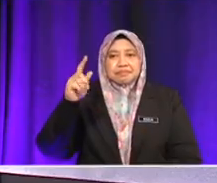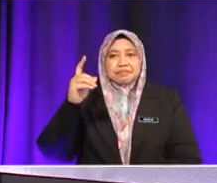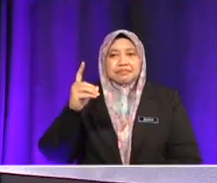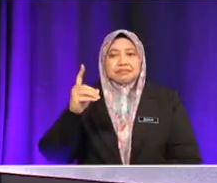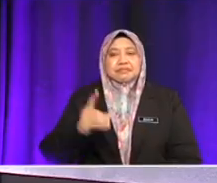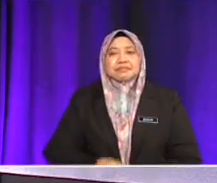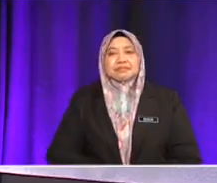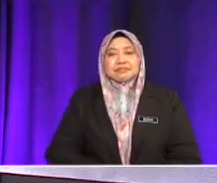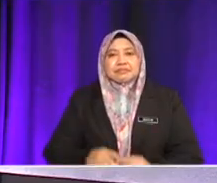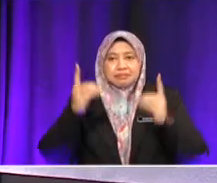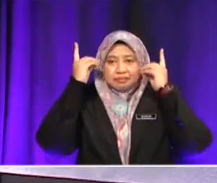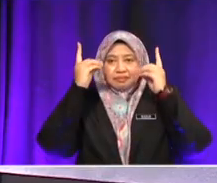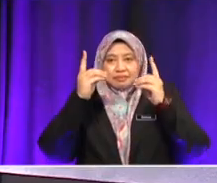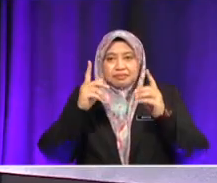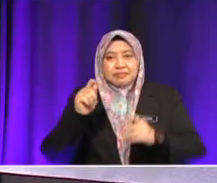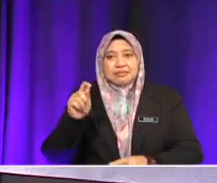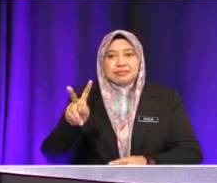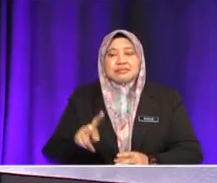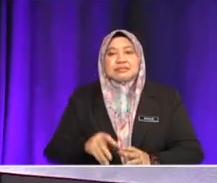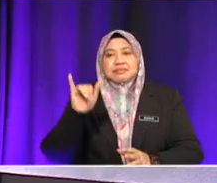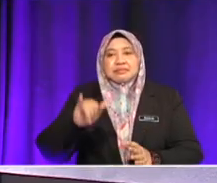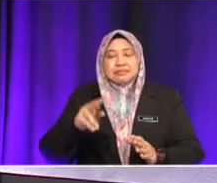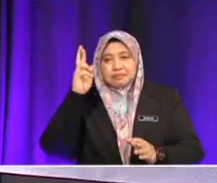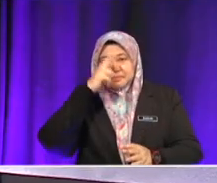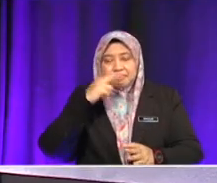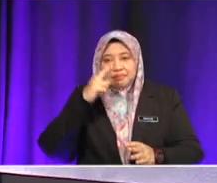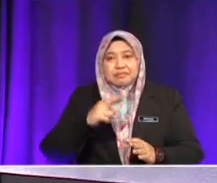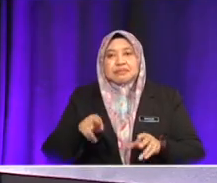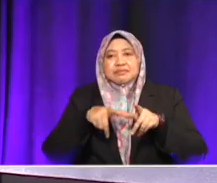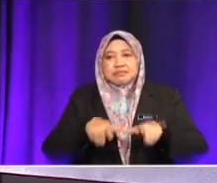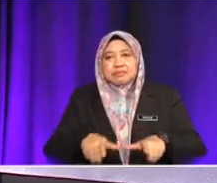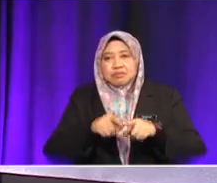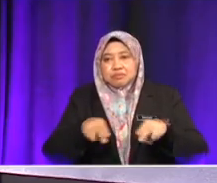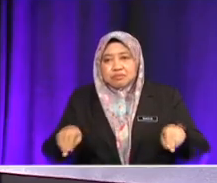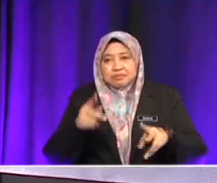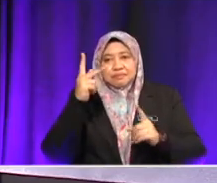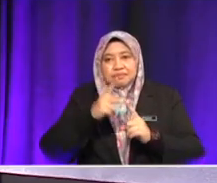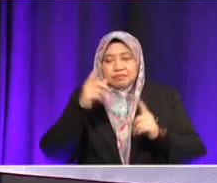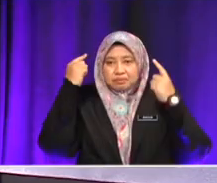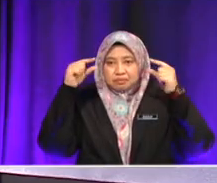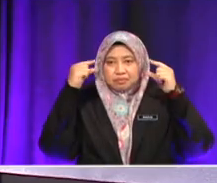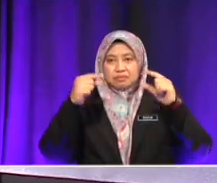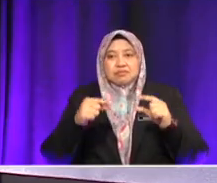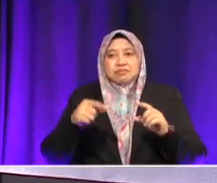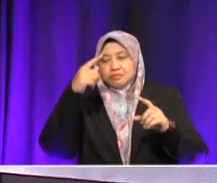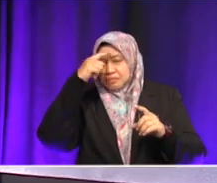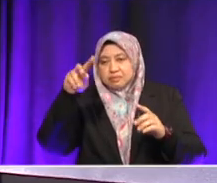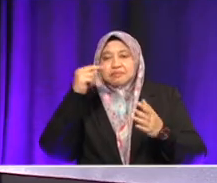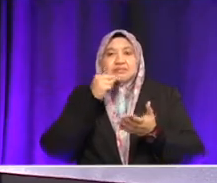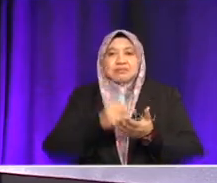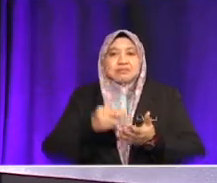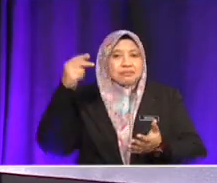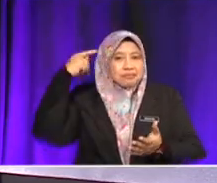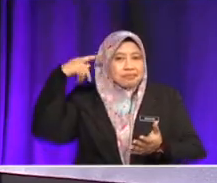PBD di TVM yang merupakan satu kayu ukur kepada guru-guru untuk nilai prestasi murid-murid mereka